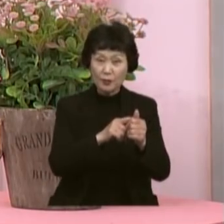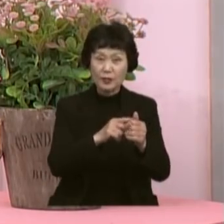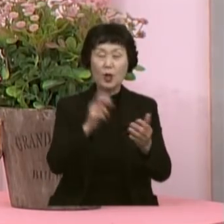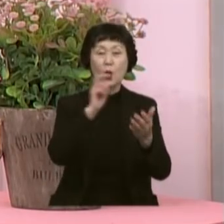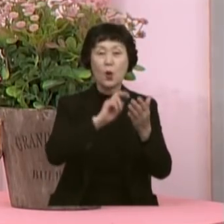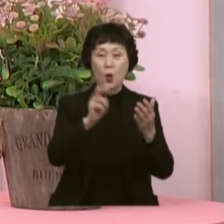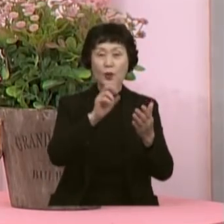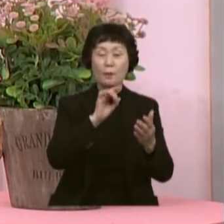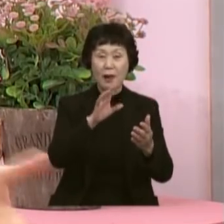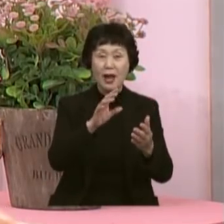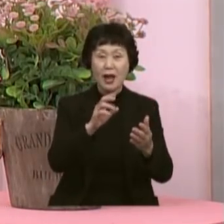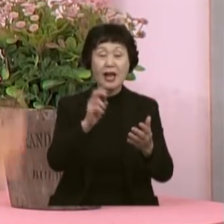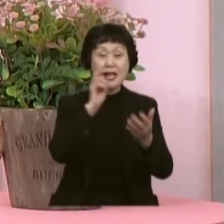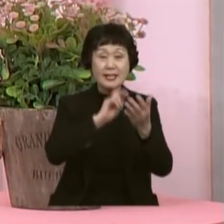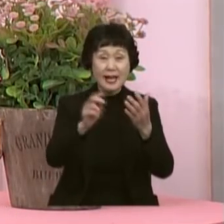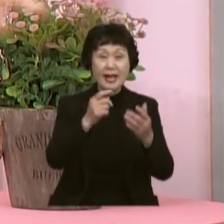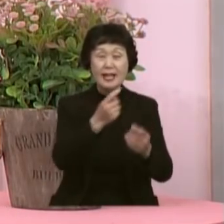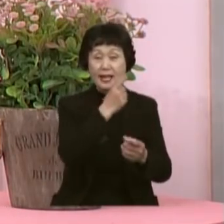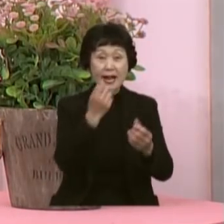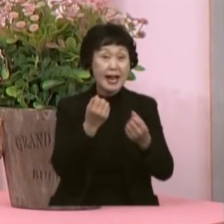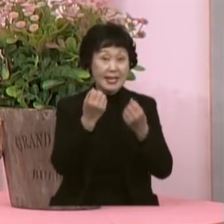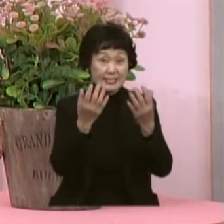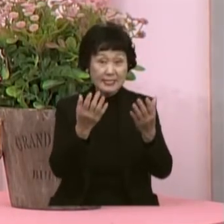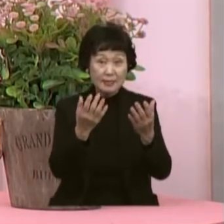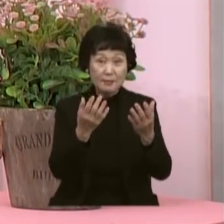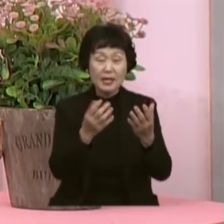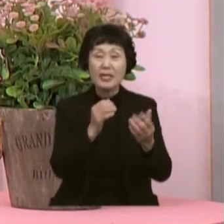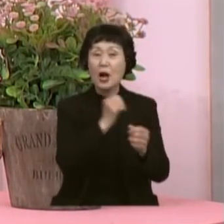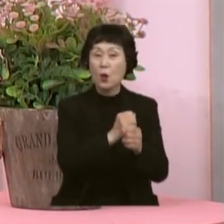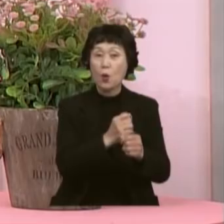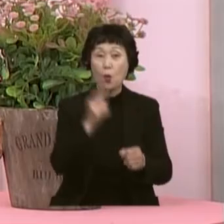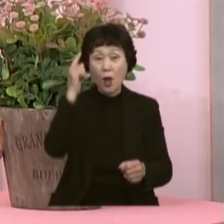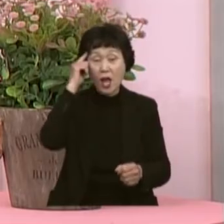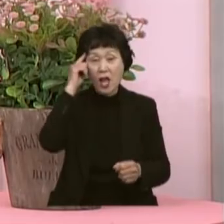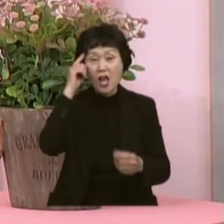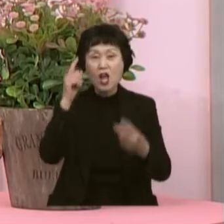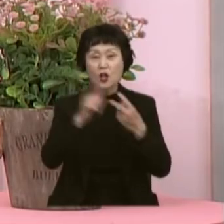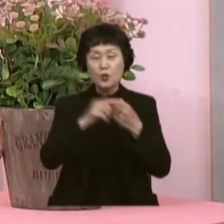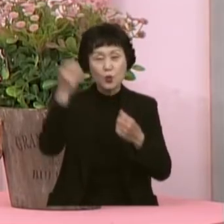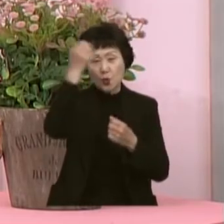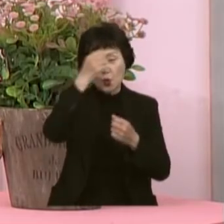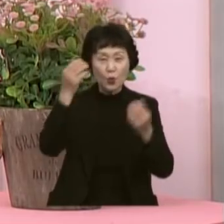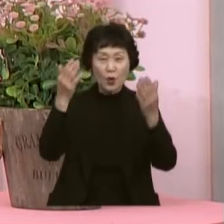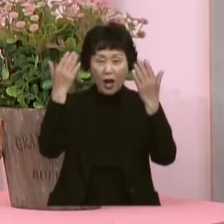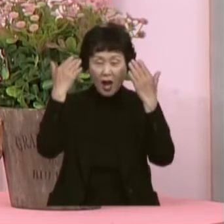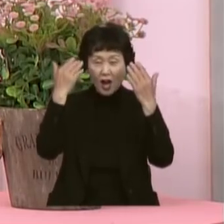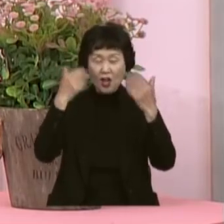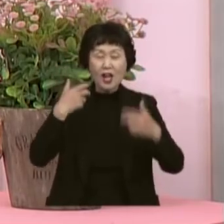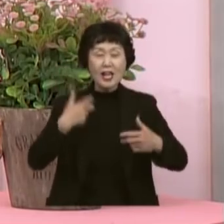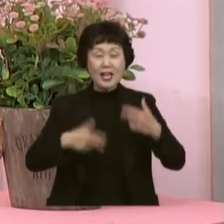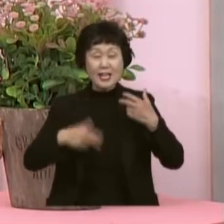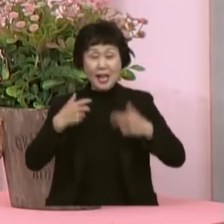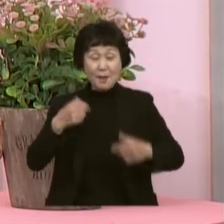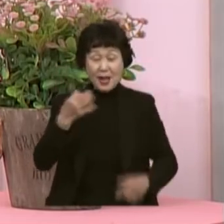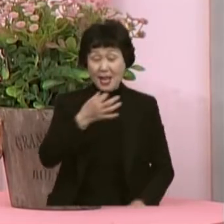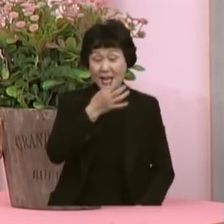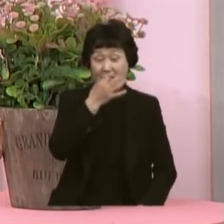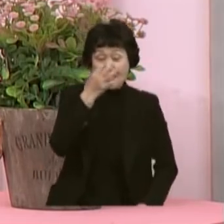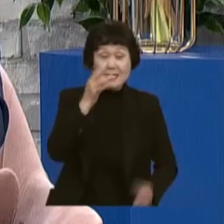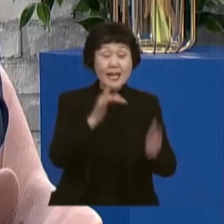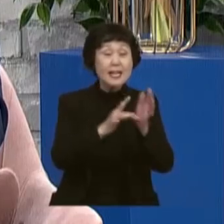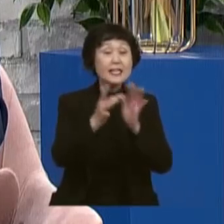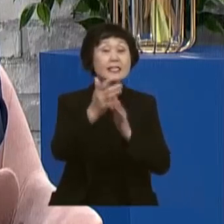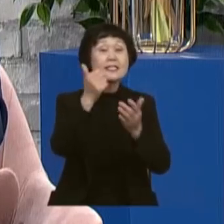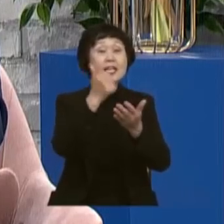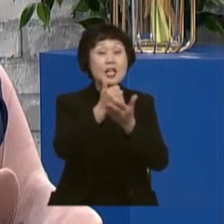교회 가서 찬양 간증 집회 안 하고 큰 대형 공연하고 왜 중고등학교 대학교 애들한테 재미있고 멋있고 신나는 예수를 얘기해